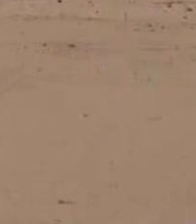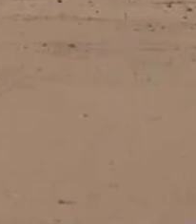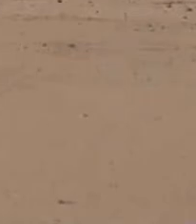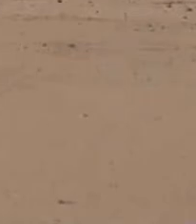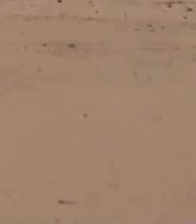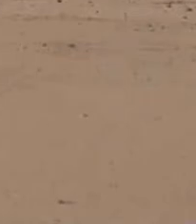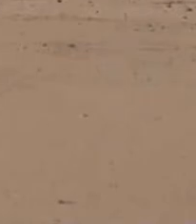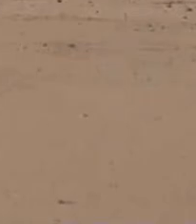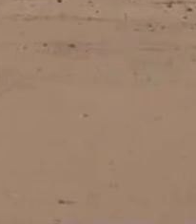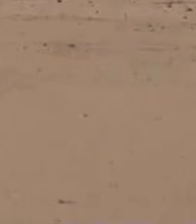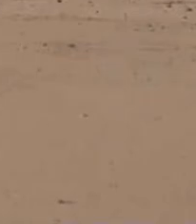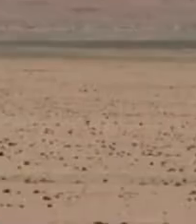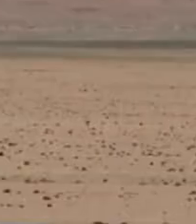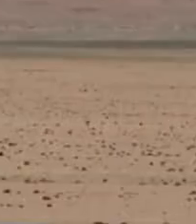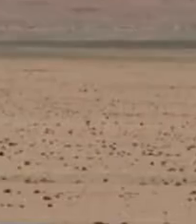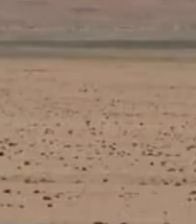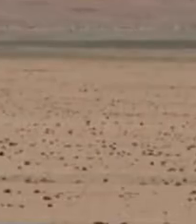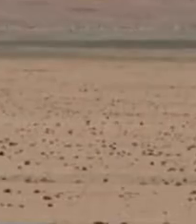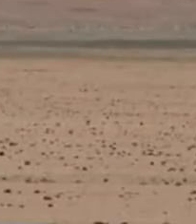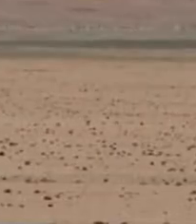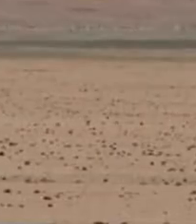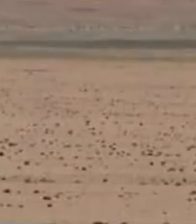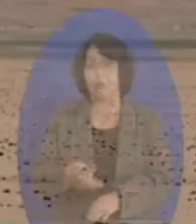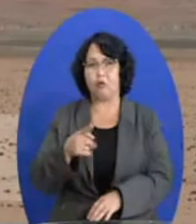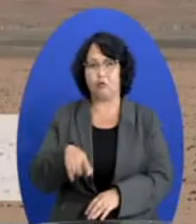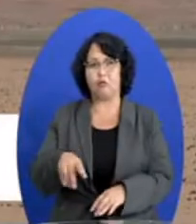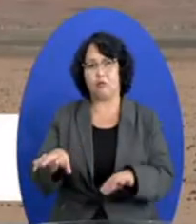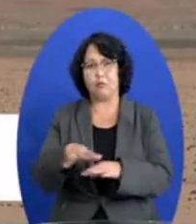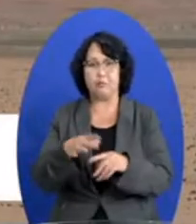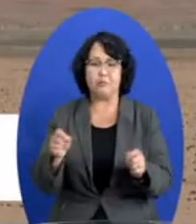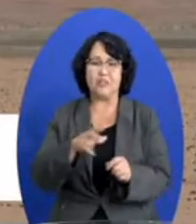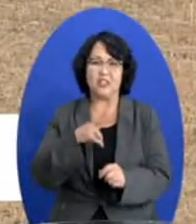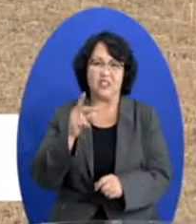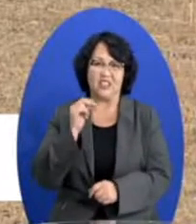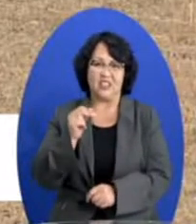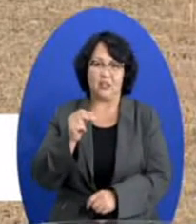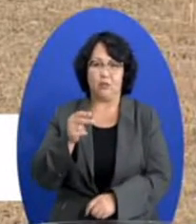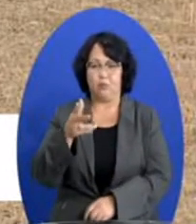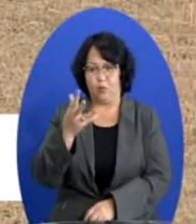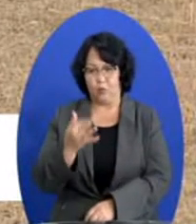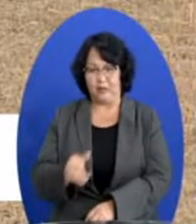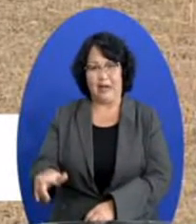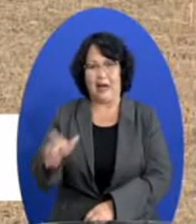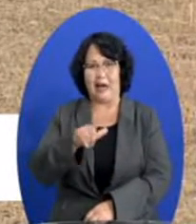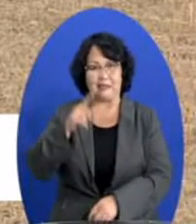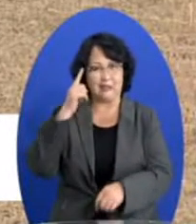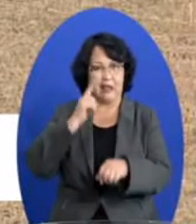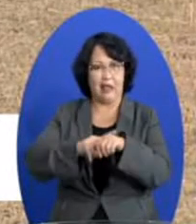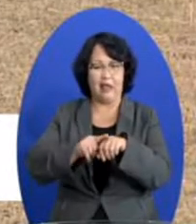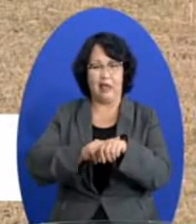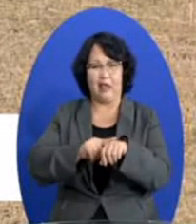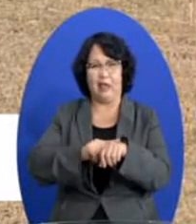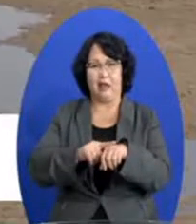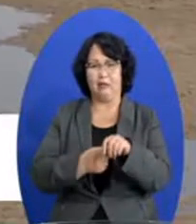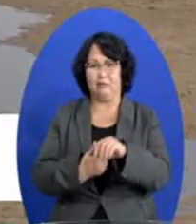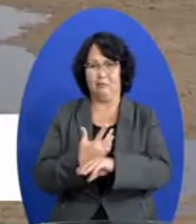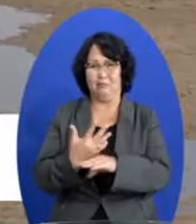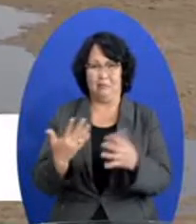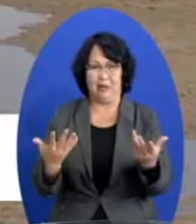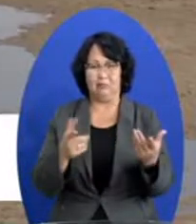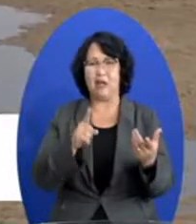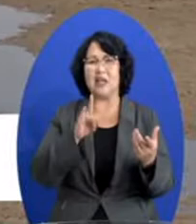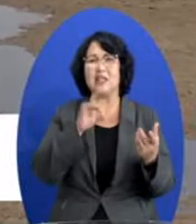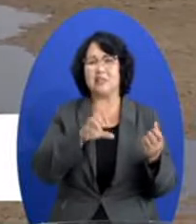Малчтаас авсан судалгааны дүнгээр 20 жилийн өмнөх үедээ харьцуулахад одоогийн бэлчээрийн чанар маш их муудсан. Халцгаа газрын хэмжээ, илсний нүүдэл